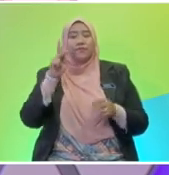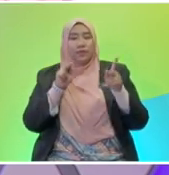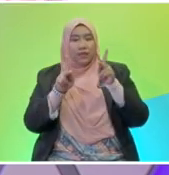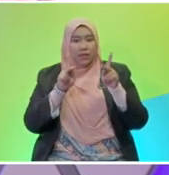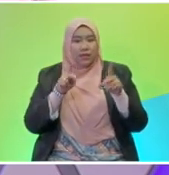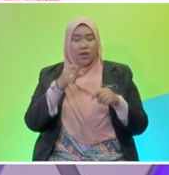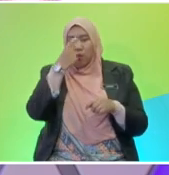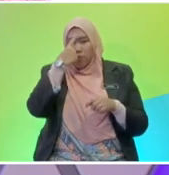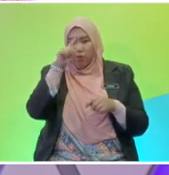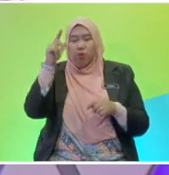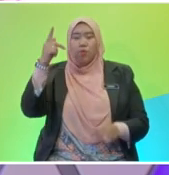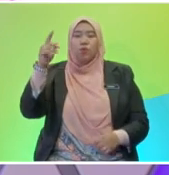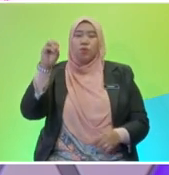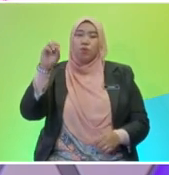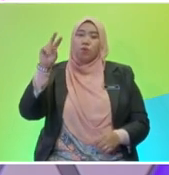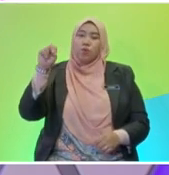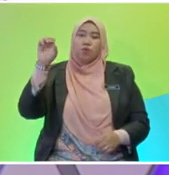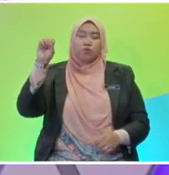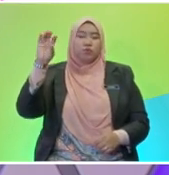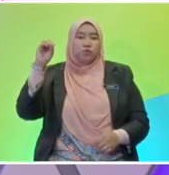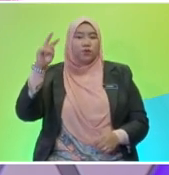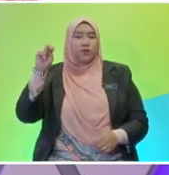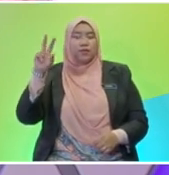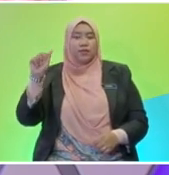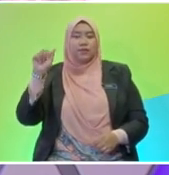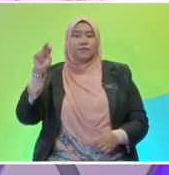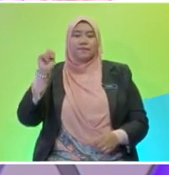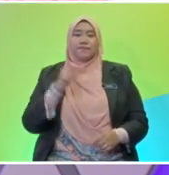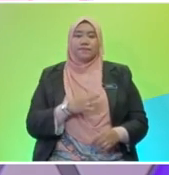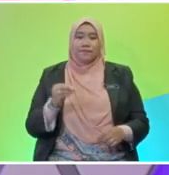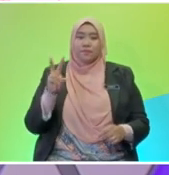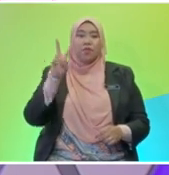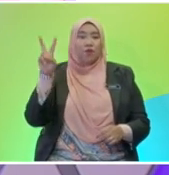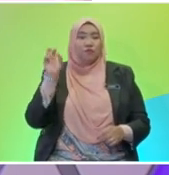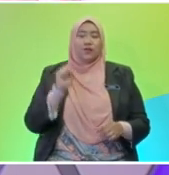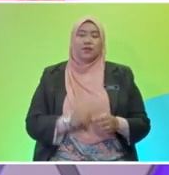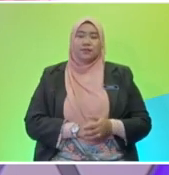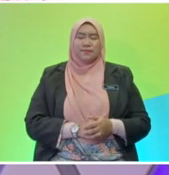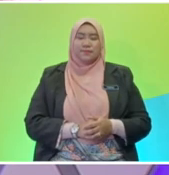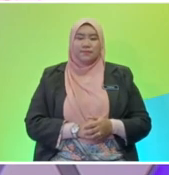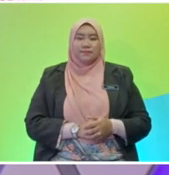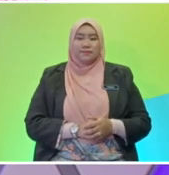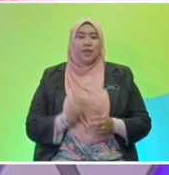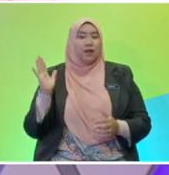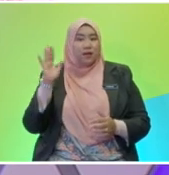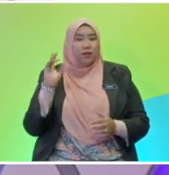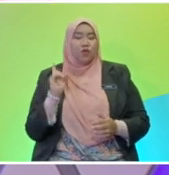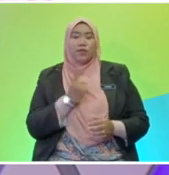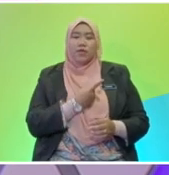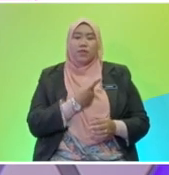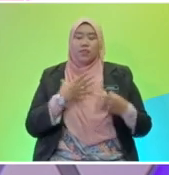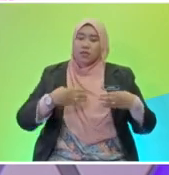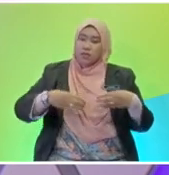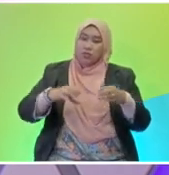untuk konsent dan v adalah untuk vokal Oke jadi macam bening kan Oke jumlah kita Coba buat